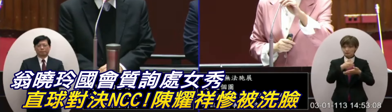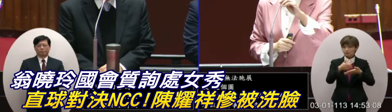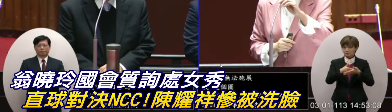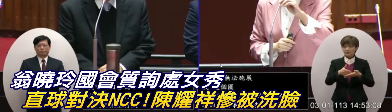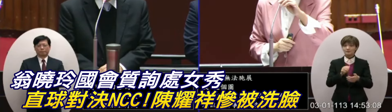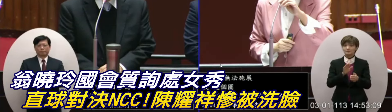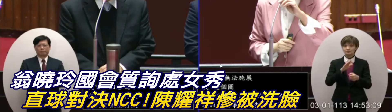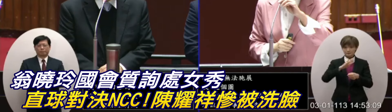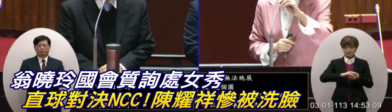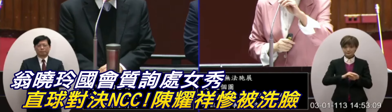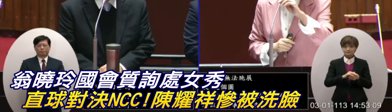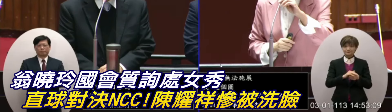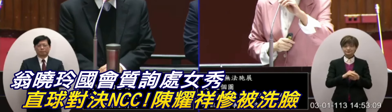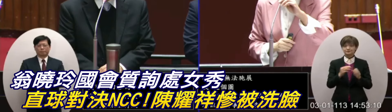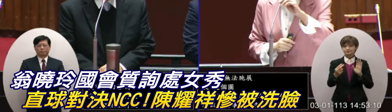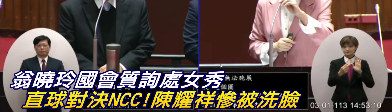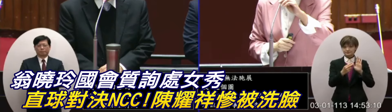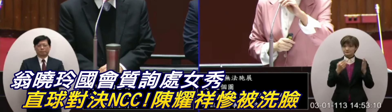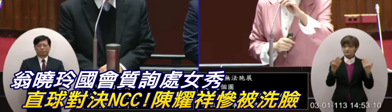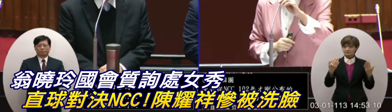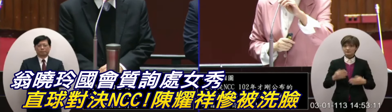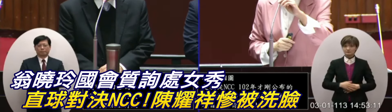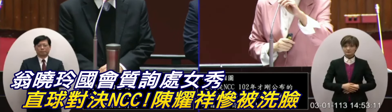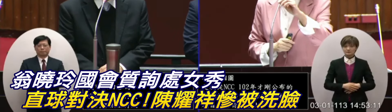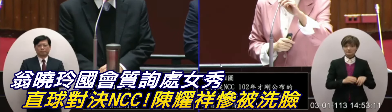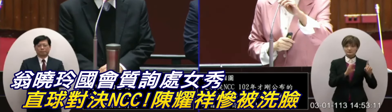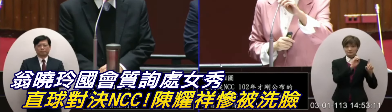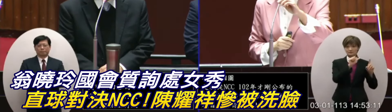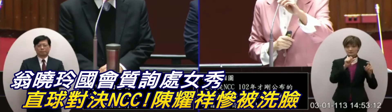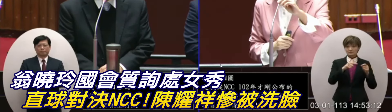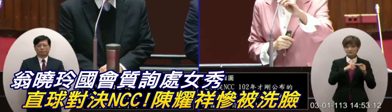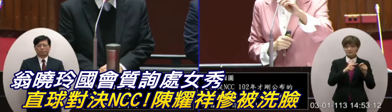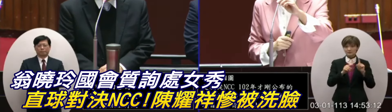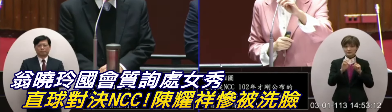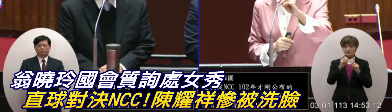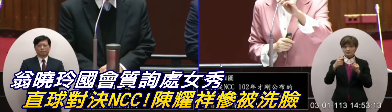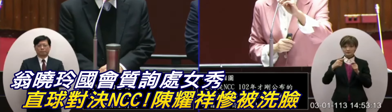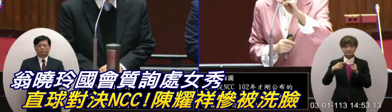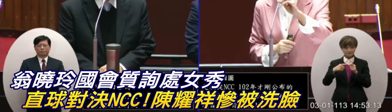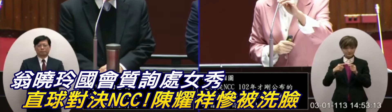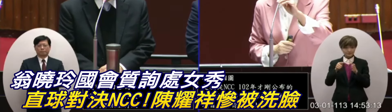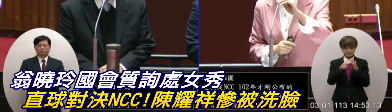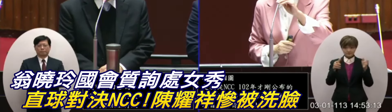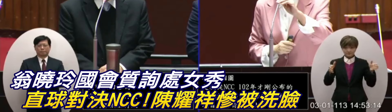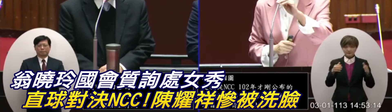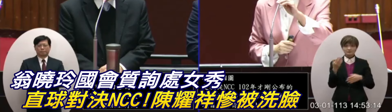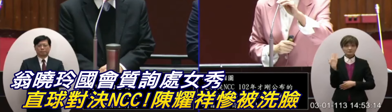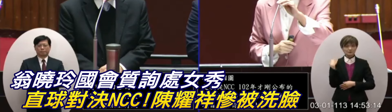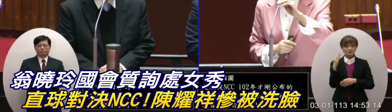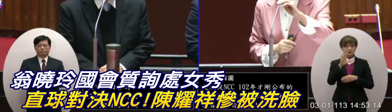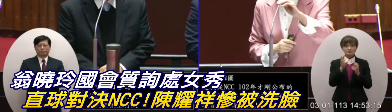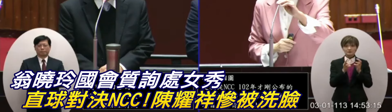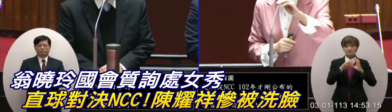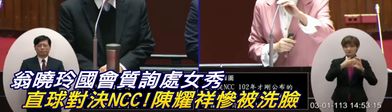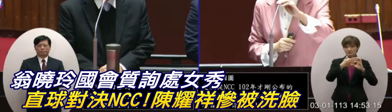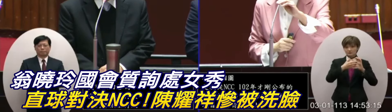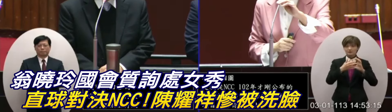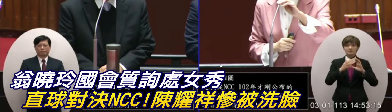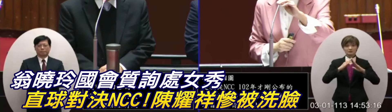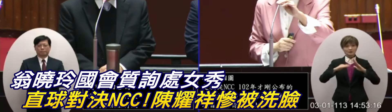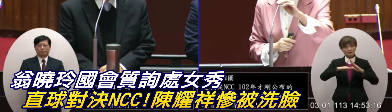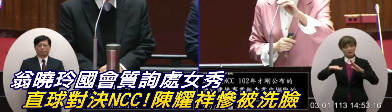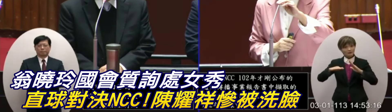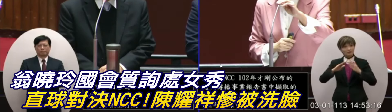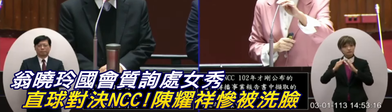家可以看得非常清楚。从105年、106年，当时我们的有线电视的家庭普及